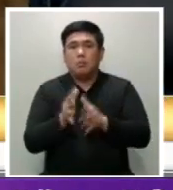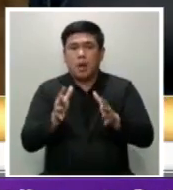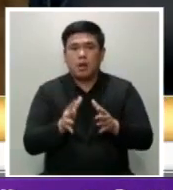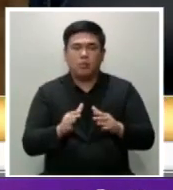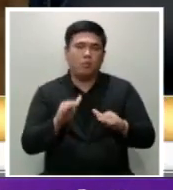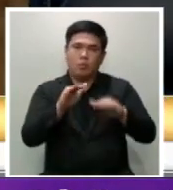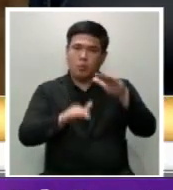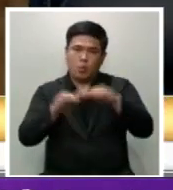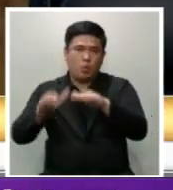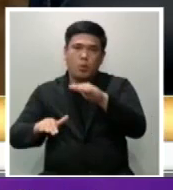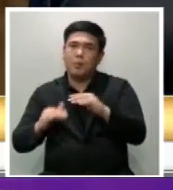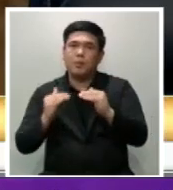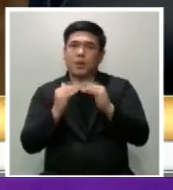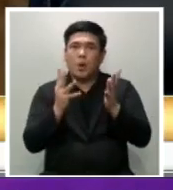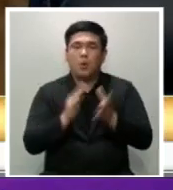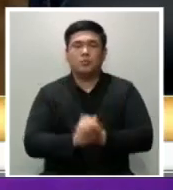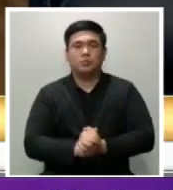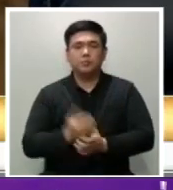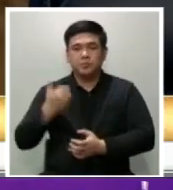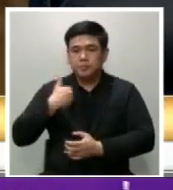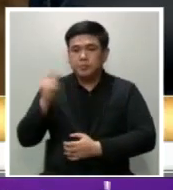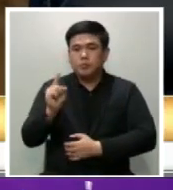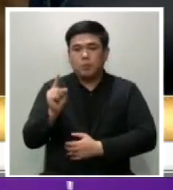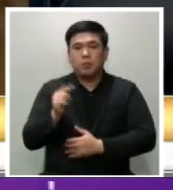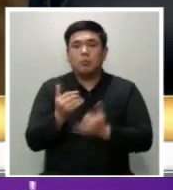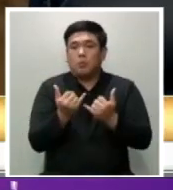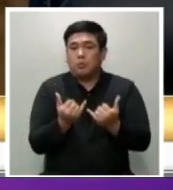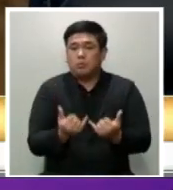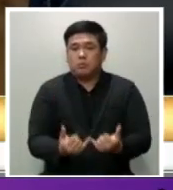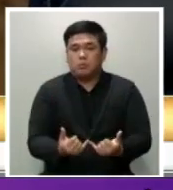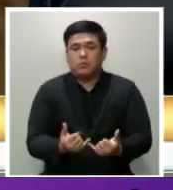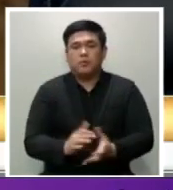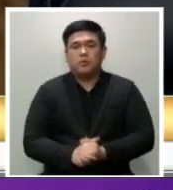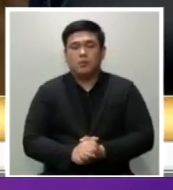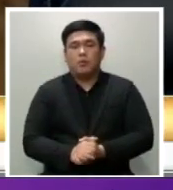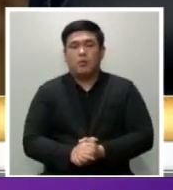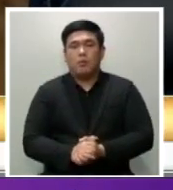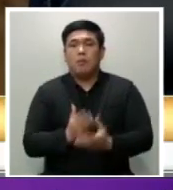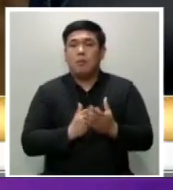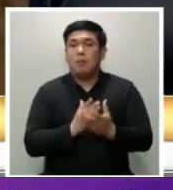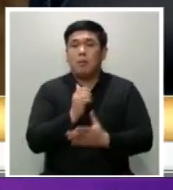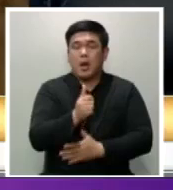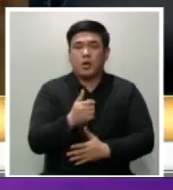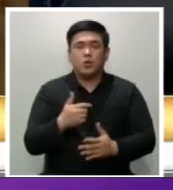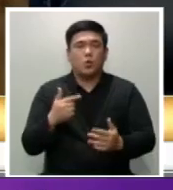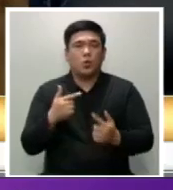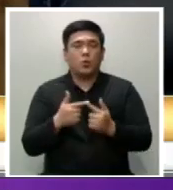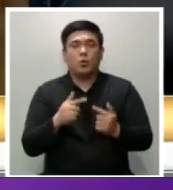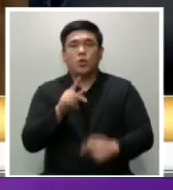างกันไปเรื่องนี้ผ่านด่านศุลกาก